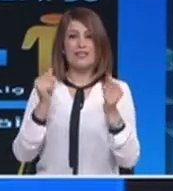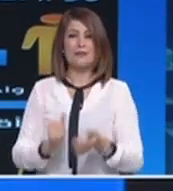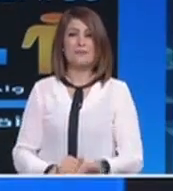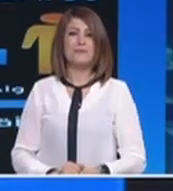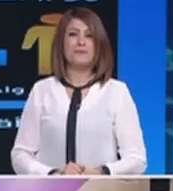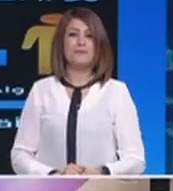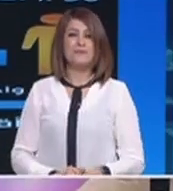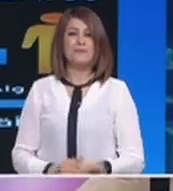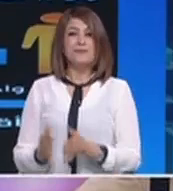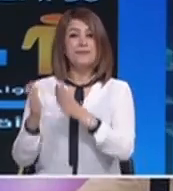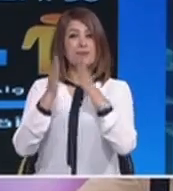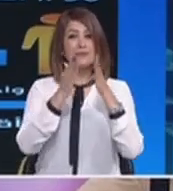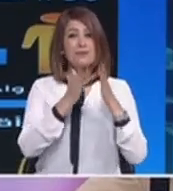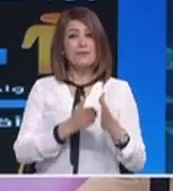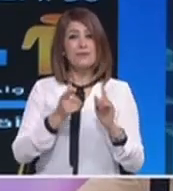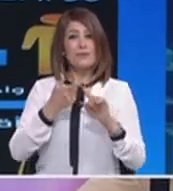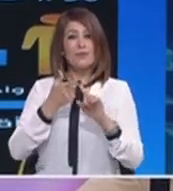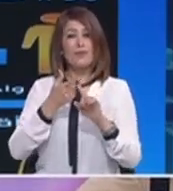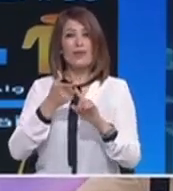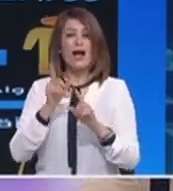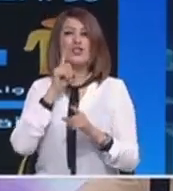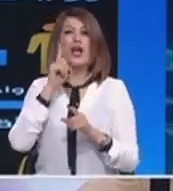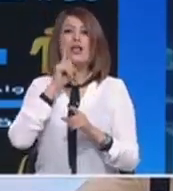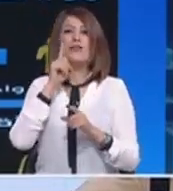حاجه اخرى بالنسبه ل ل